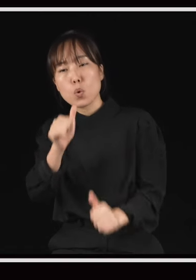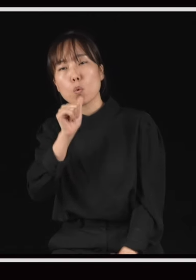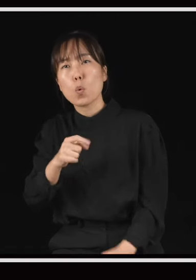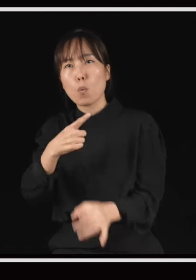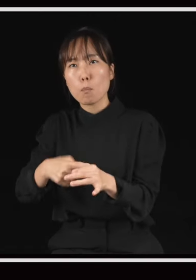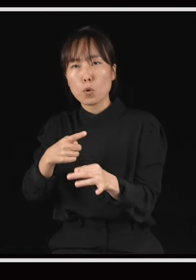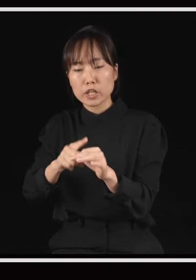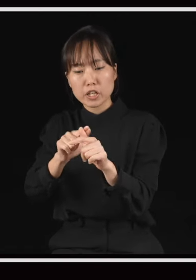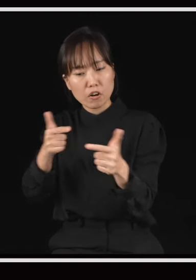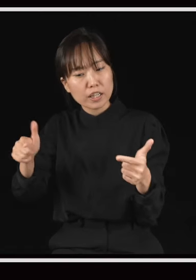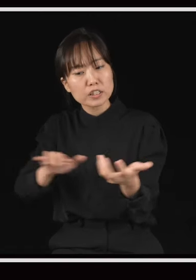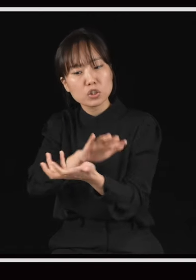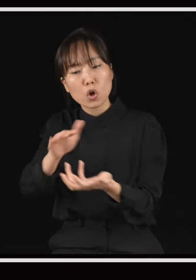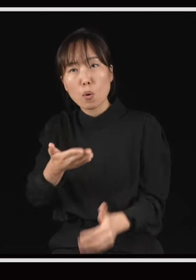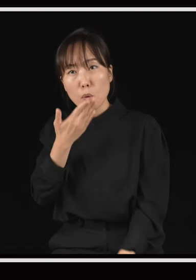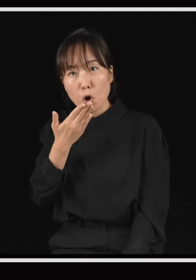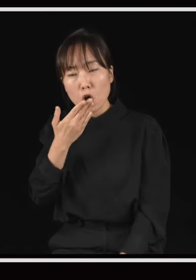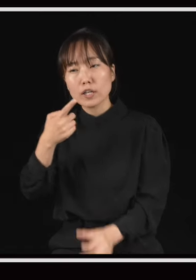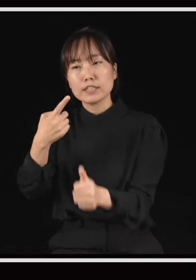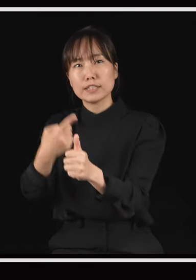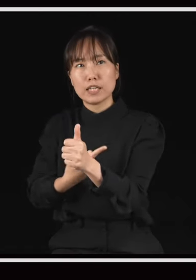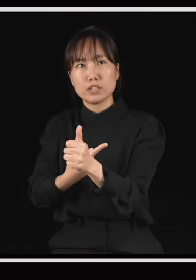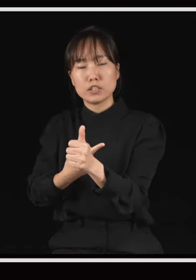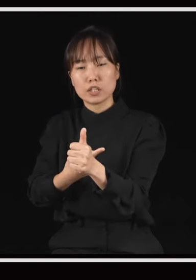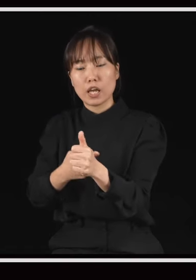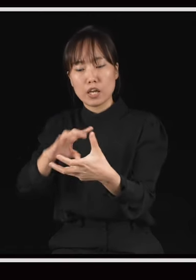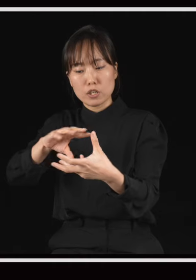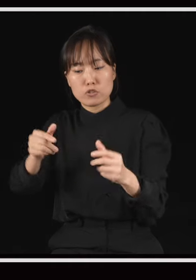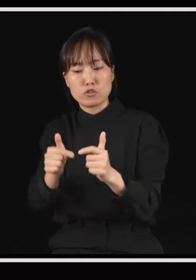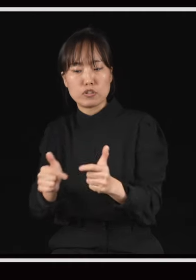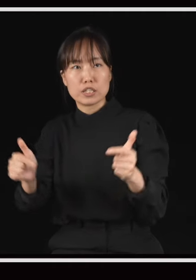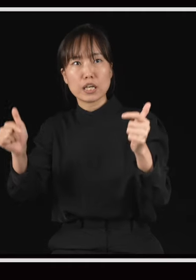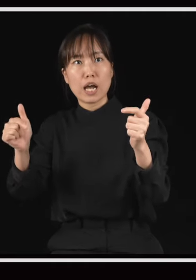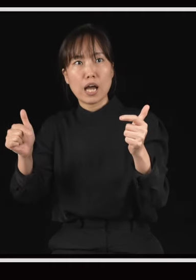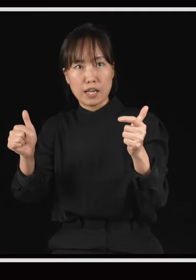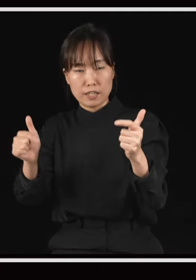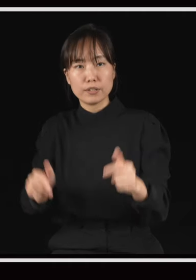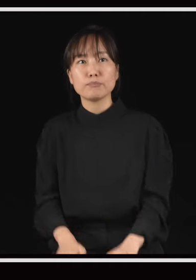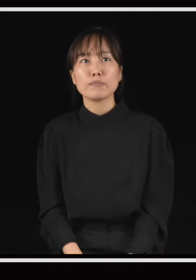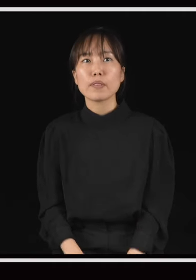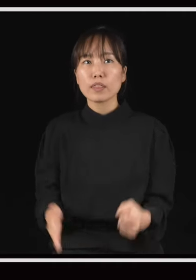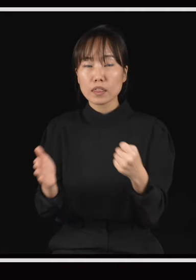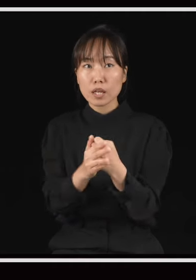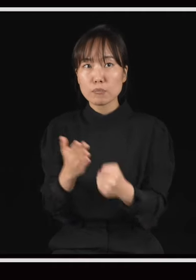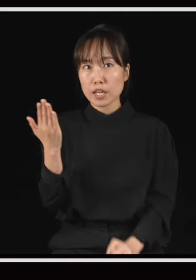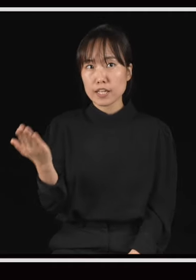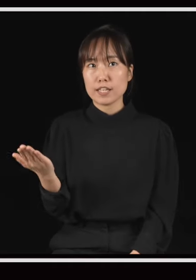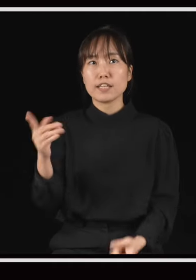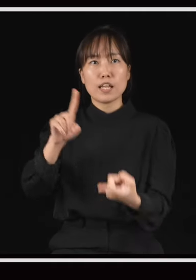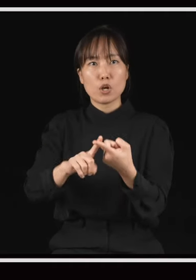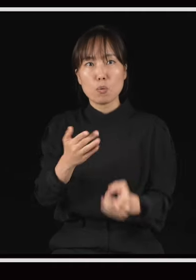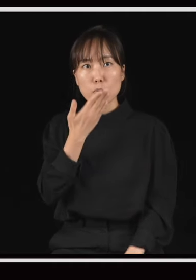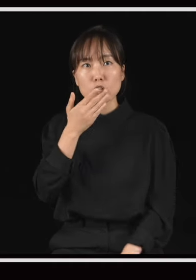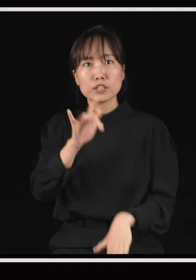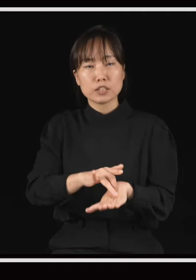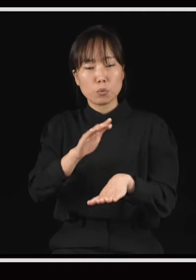채우게 되면은 결국에는 근육량이 늘게 되죠. 그래서 자연스러운 이런 식사의 패턴을 만드시면 되게